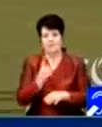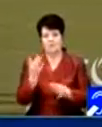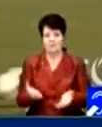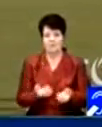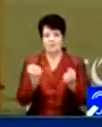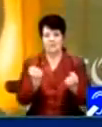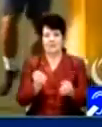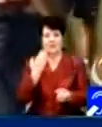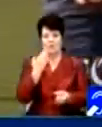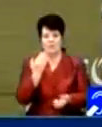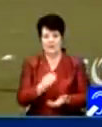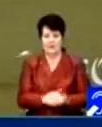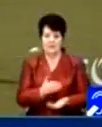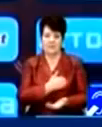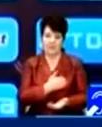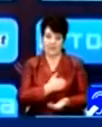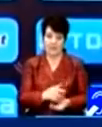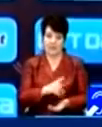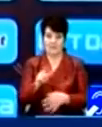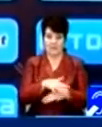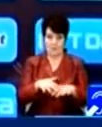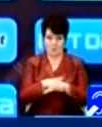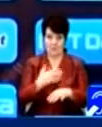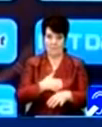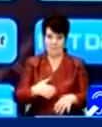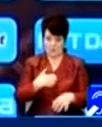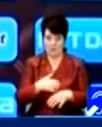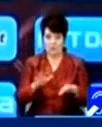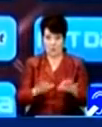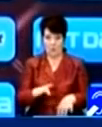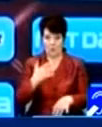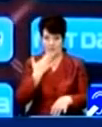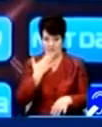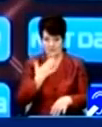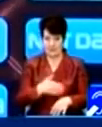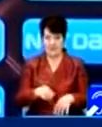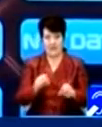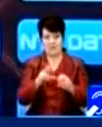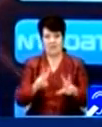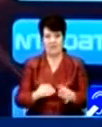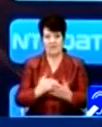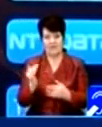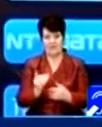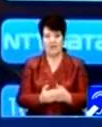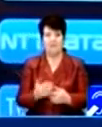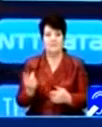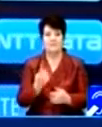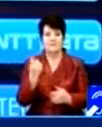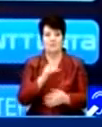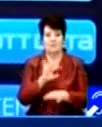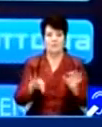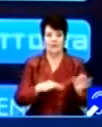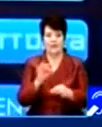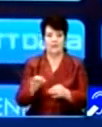fotbalului românesc. Dacă vrem să mai ieșim în lume pe scene importante, loturi naționale, calificări. E singurul proiect